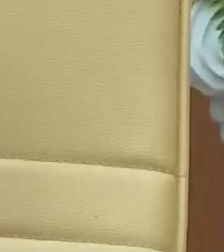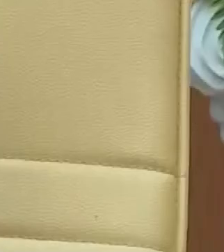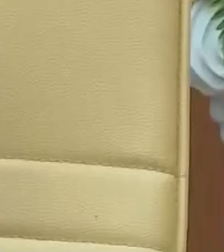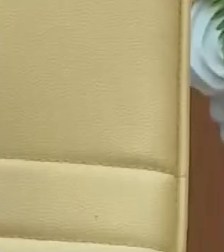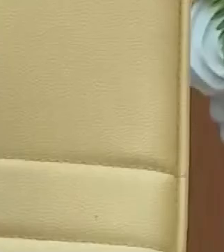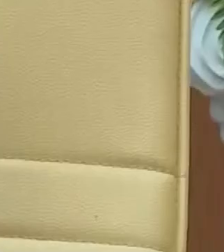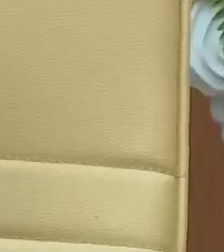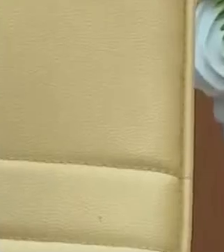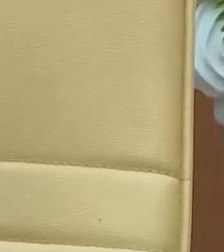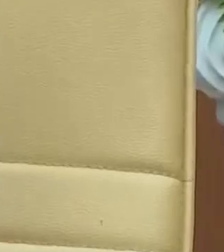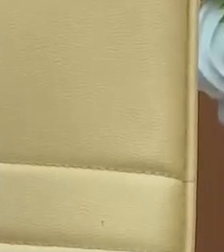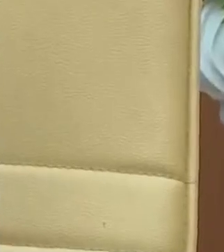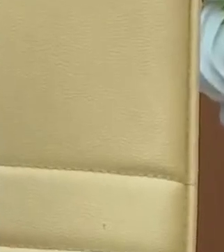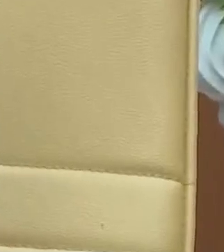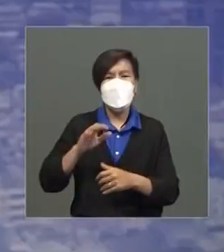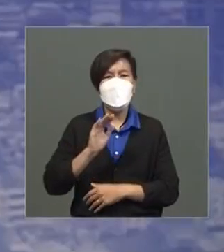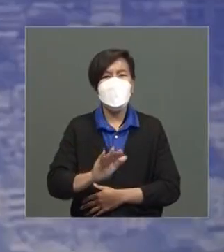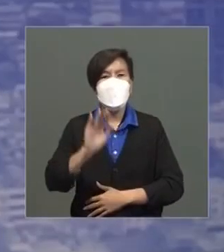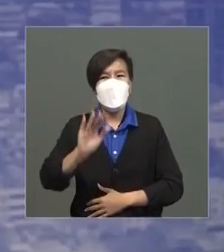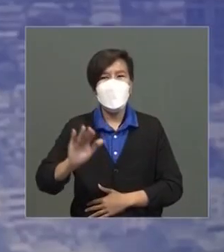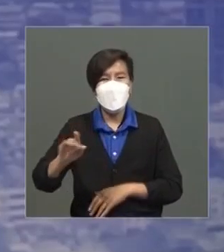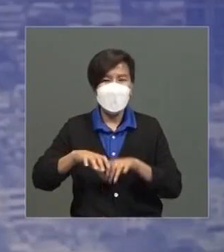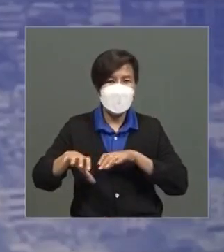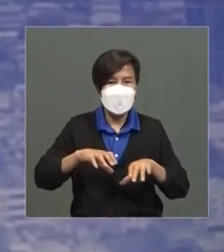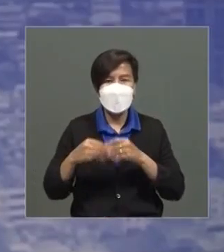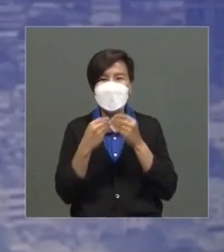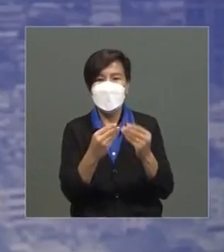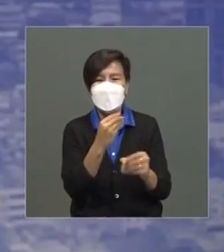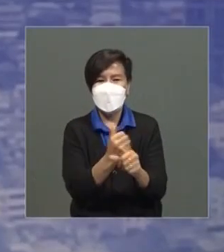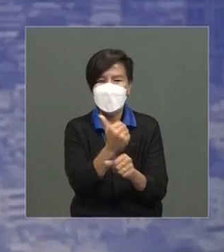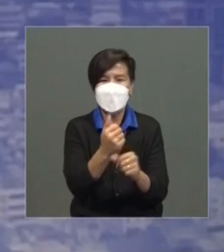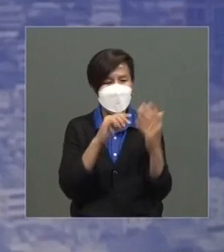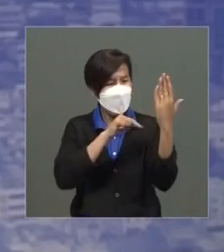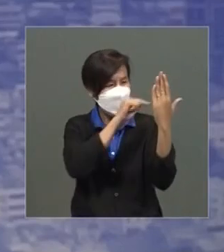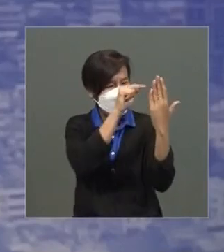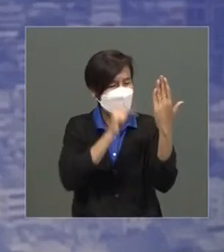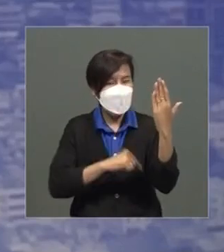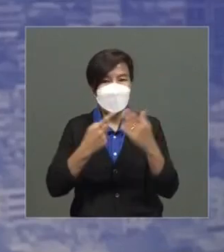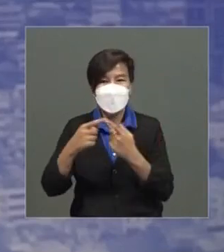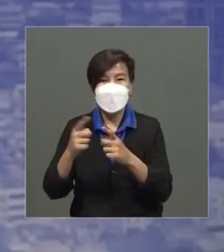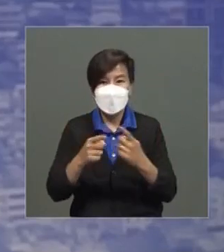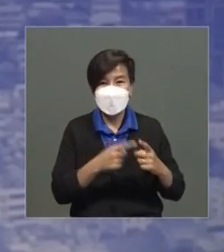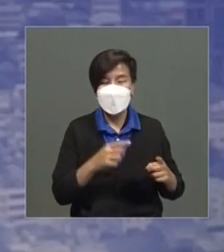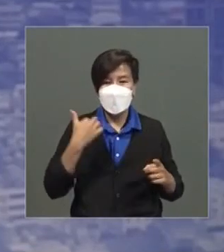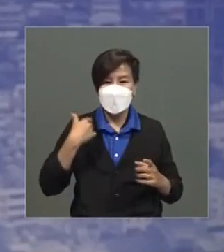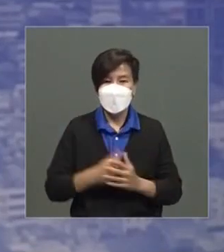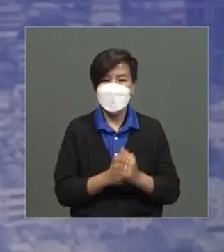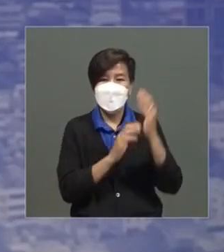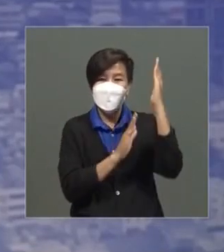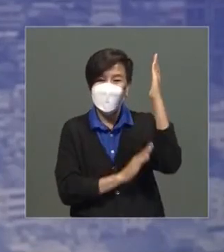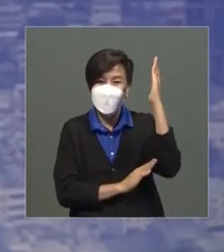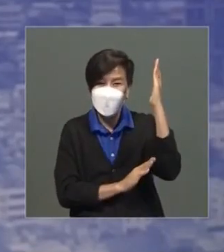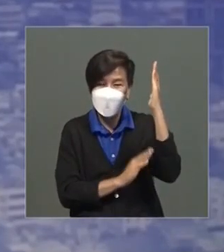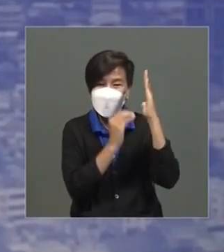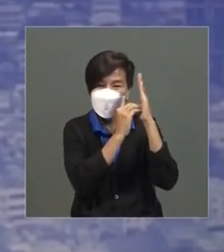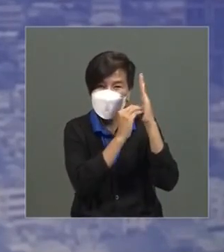ฮะซึ่งทางสปกเองวันนี้คุณหมอเบิร์ดครับคุณหมอพิสมัยเสียรังสรรค์ผู้ช่วยโฆษกศปภก็แถลงโดยระบุ